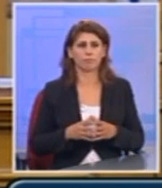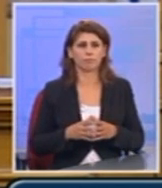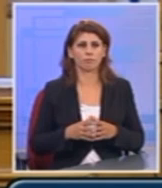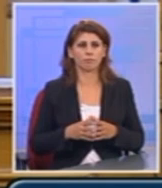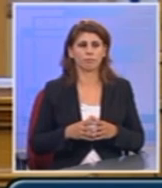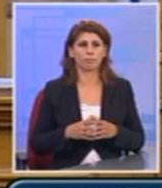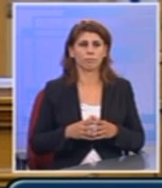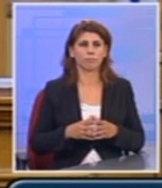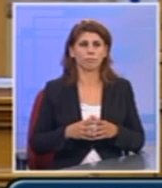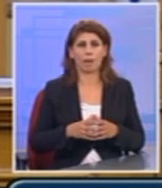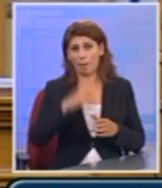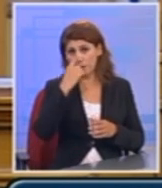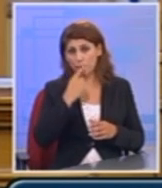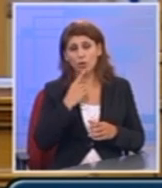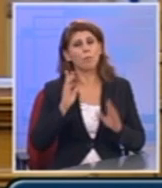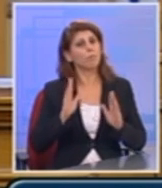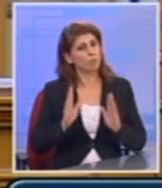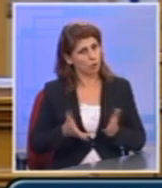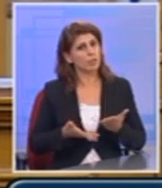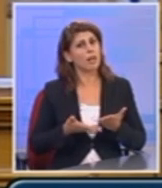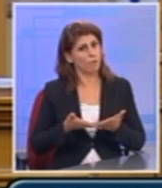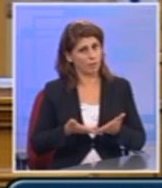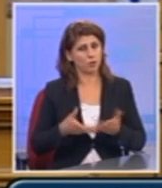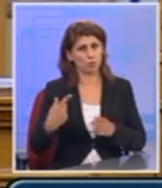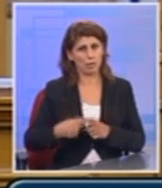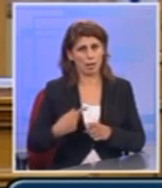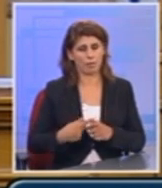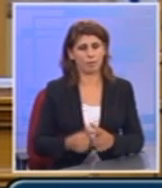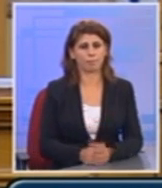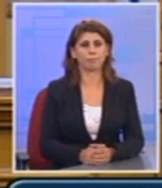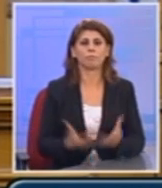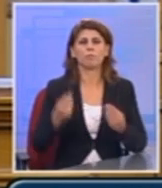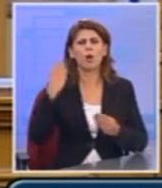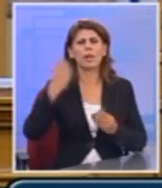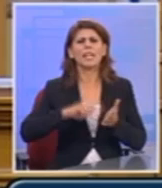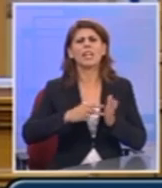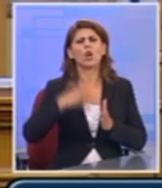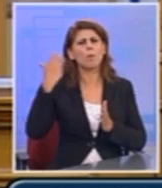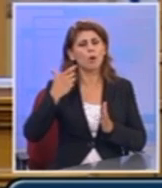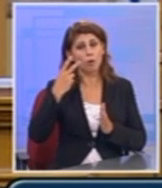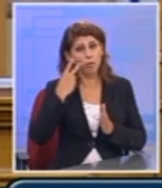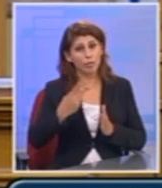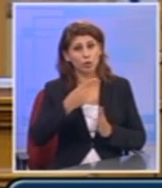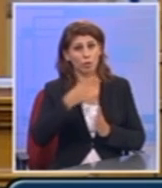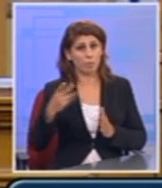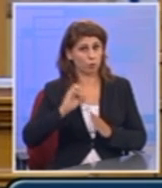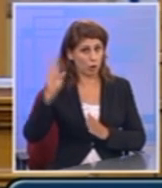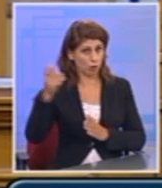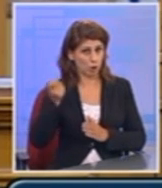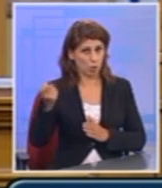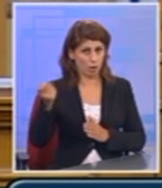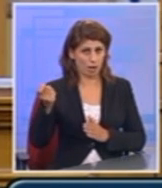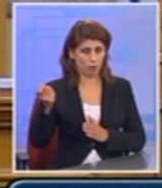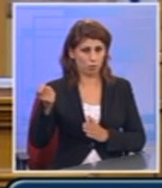την πορτογαλία θα μπορούσε να είναι χρήσιμα στην ελλάδα διάφοροι οικονομολόγοι έχουν δει το θέμα του εξωτερικού χρέους